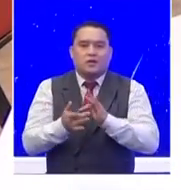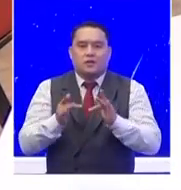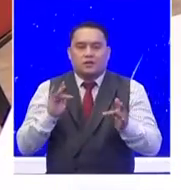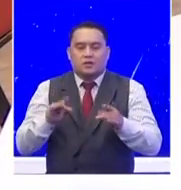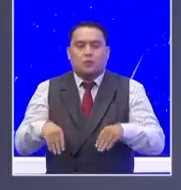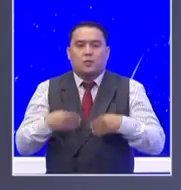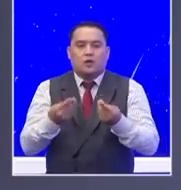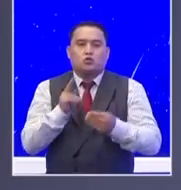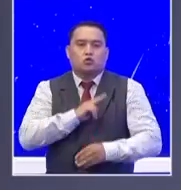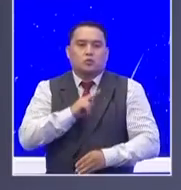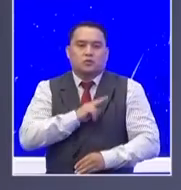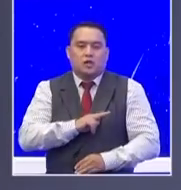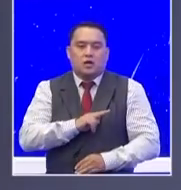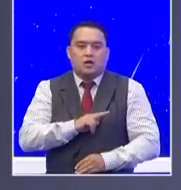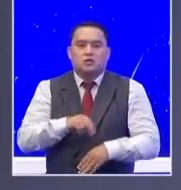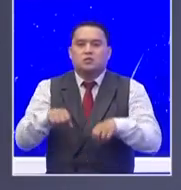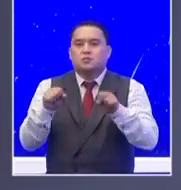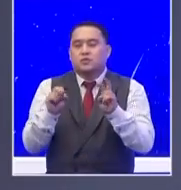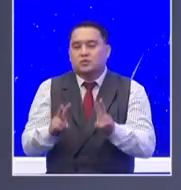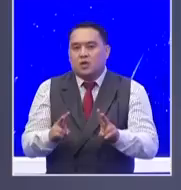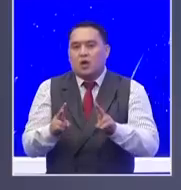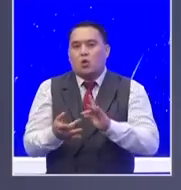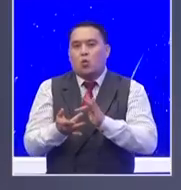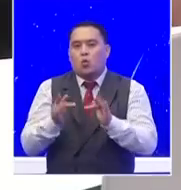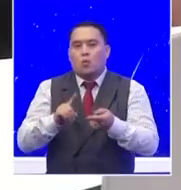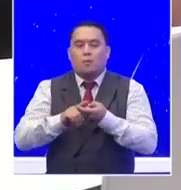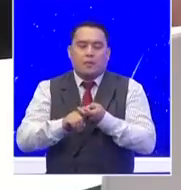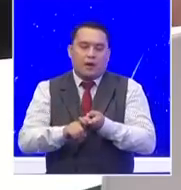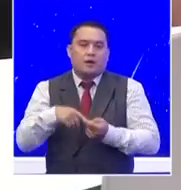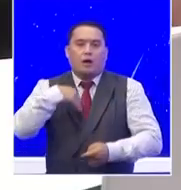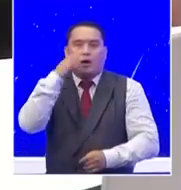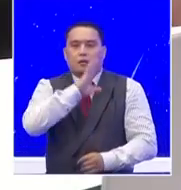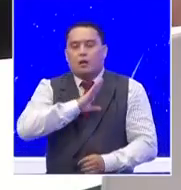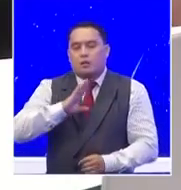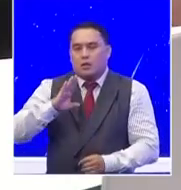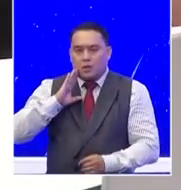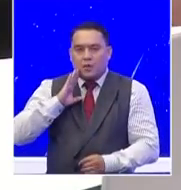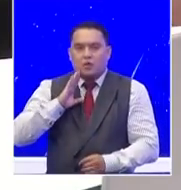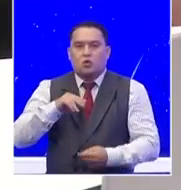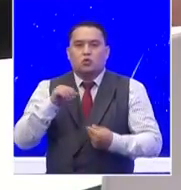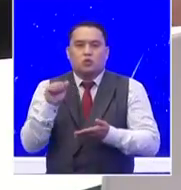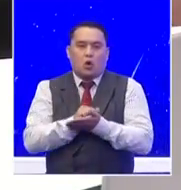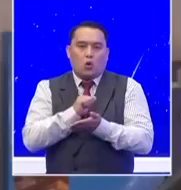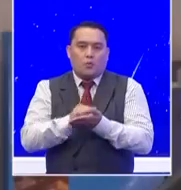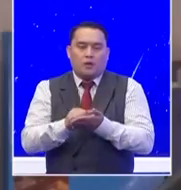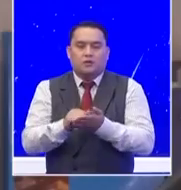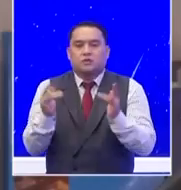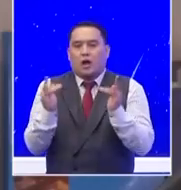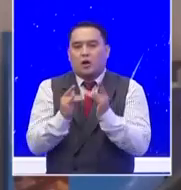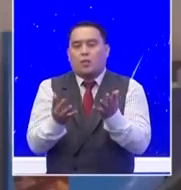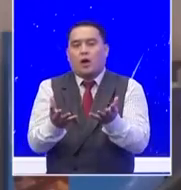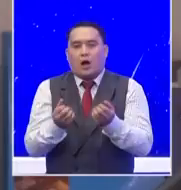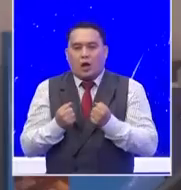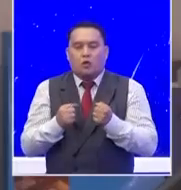беру штабы жұмыс істеп тұр. Онда мамандар онлайн байланыста ата-ана, түлектермен оқу орны, құжаттар реті, жатақхана алу